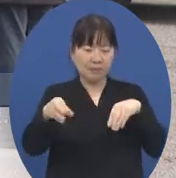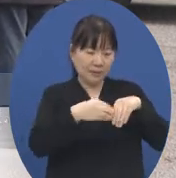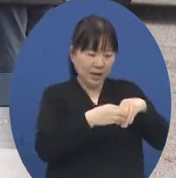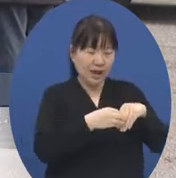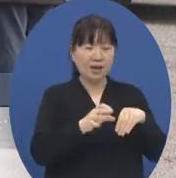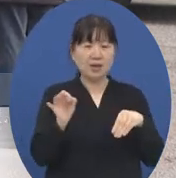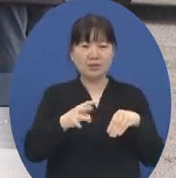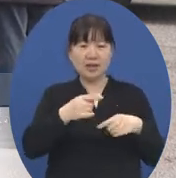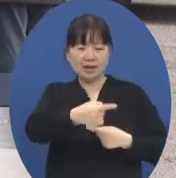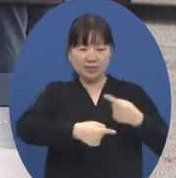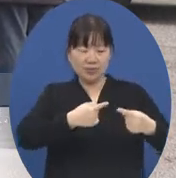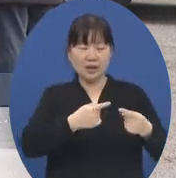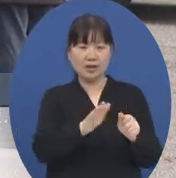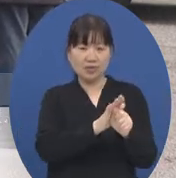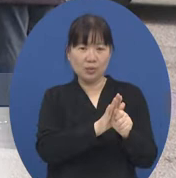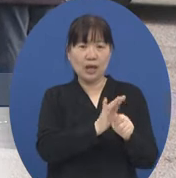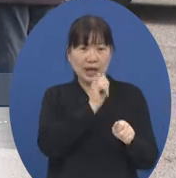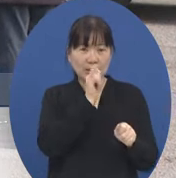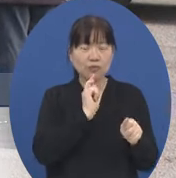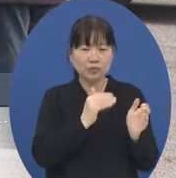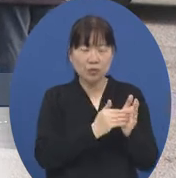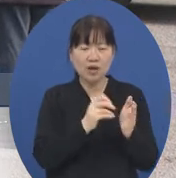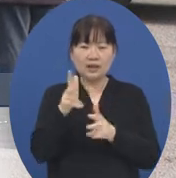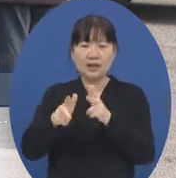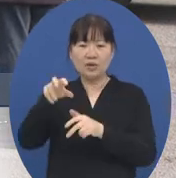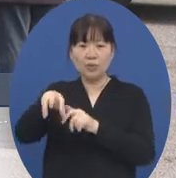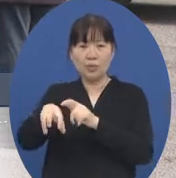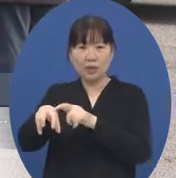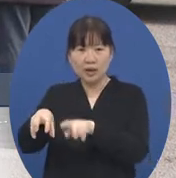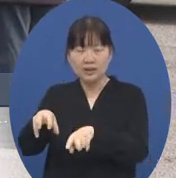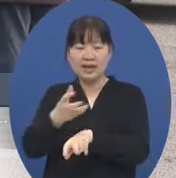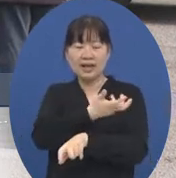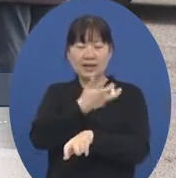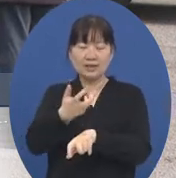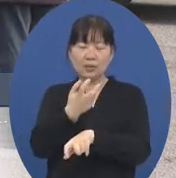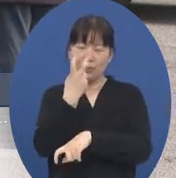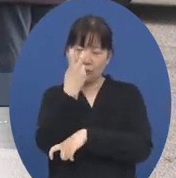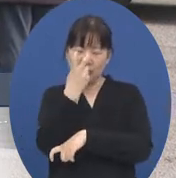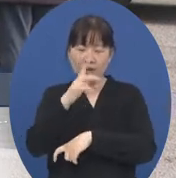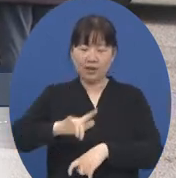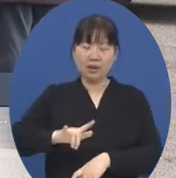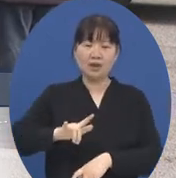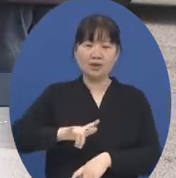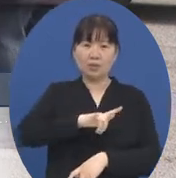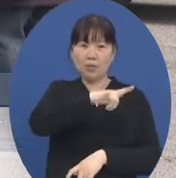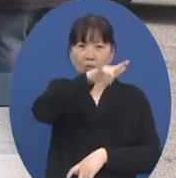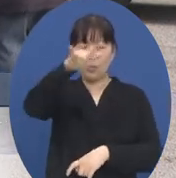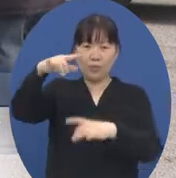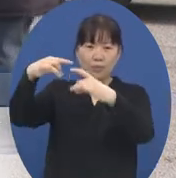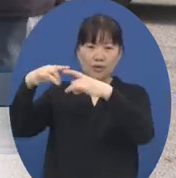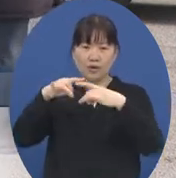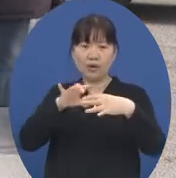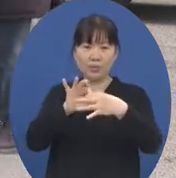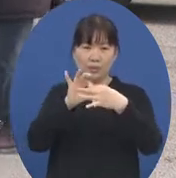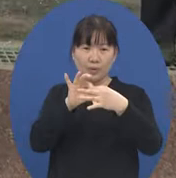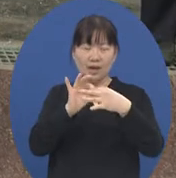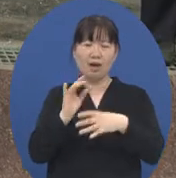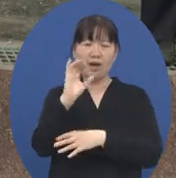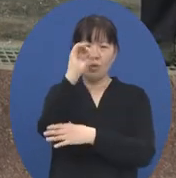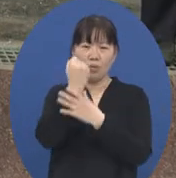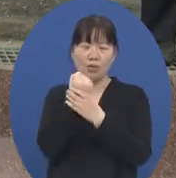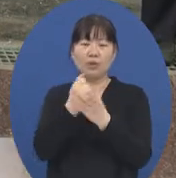산업단지 오염물질 배출 사업장에 대해서는 이동식 측정 차량 및 드론을 이용해서 오염물질 측정을 하고